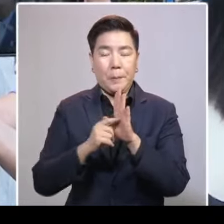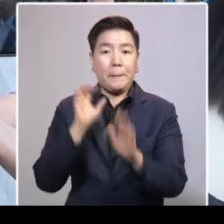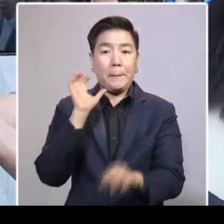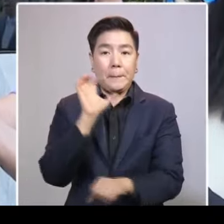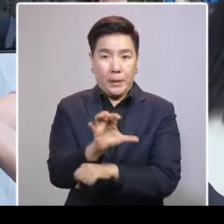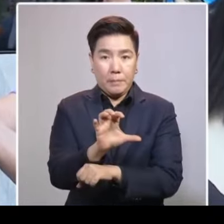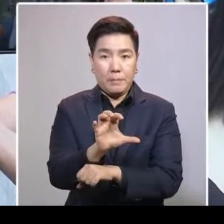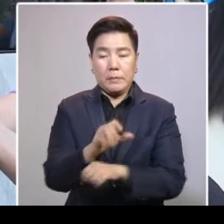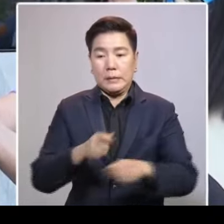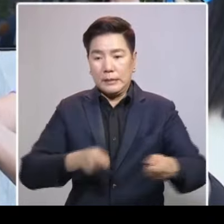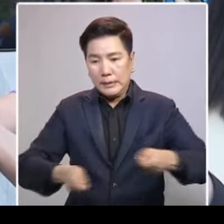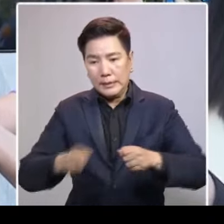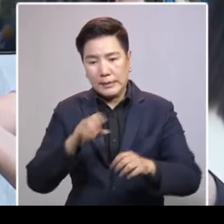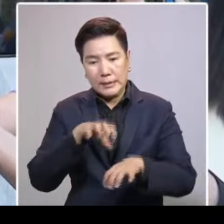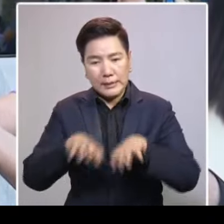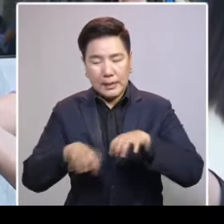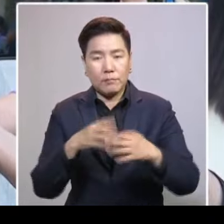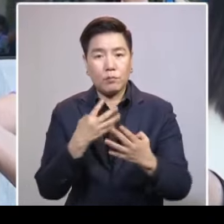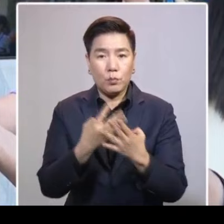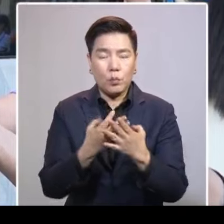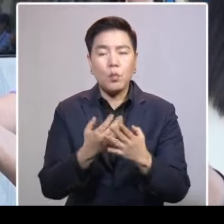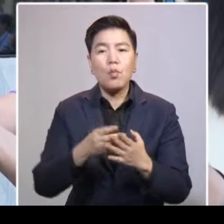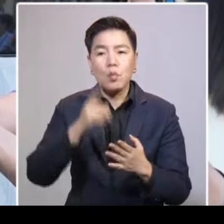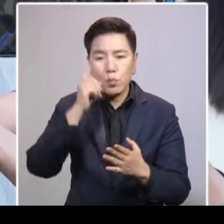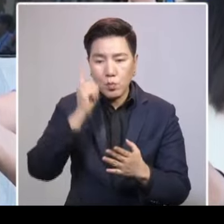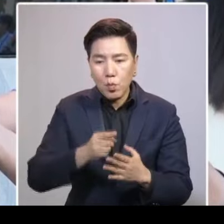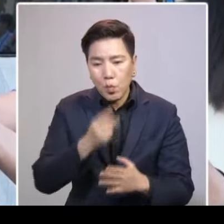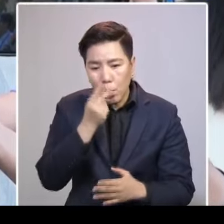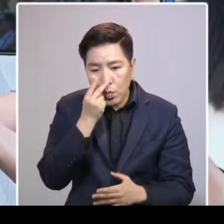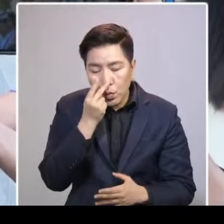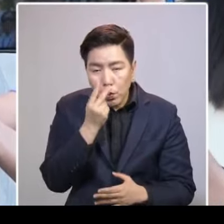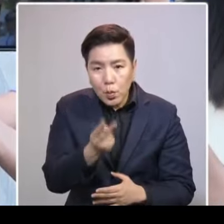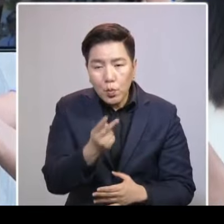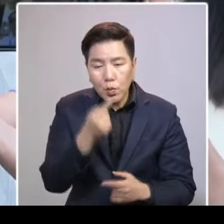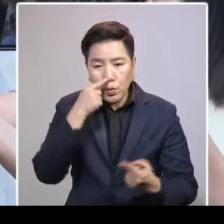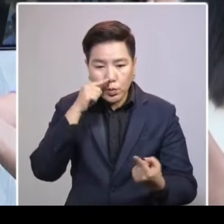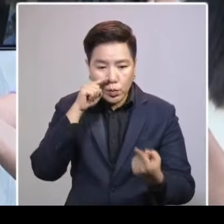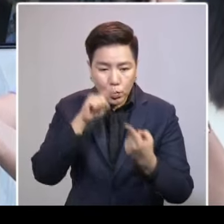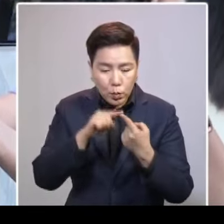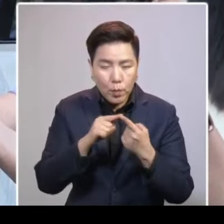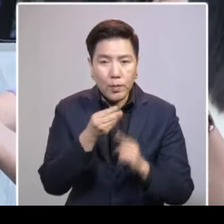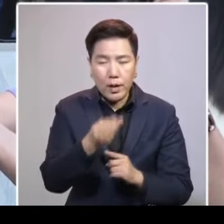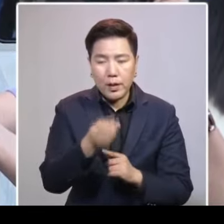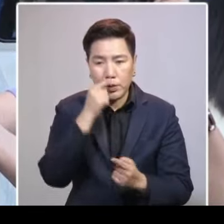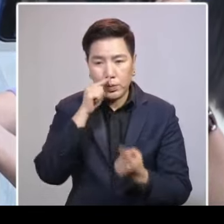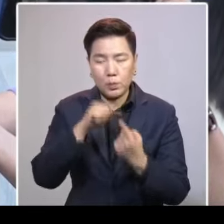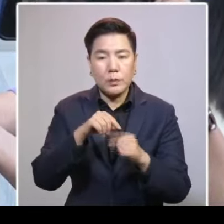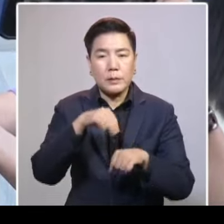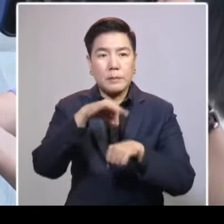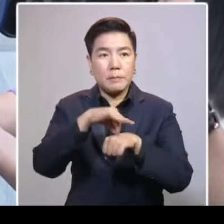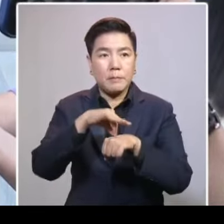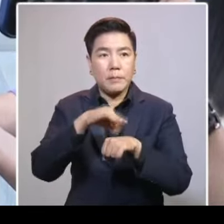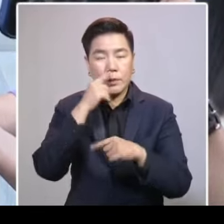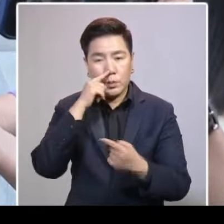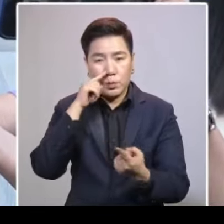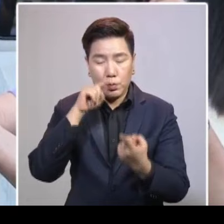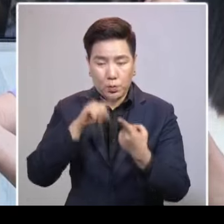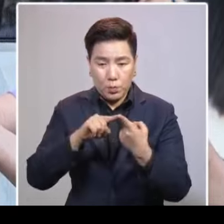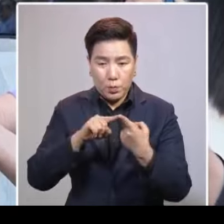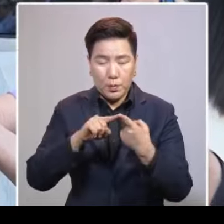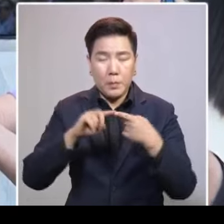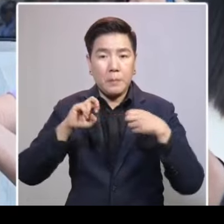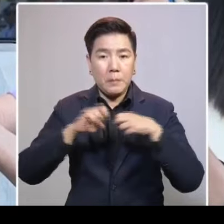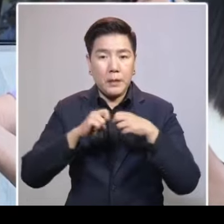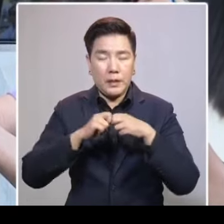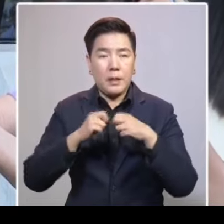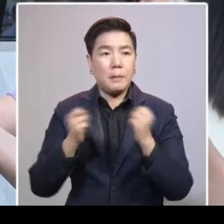การบริหารโทษก็ควรจะดูให้เหมาะสมกับสถานะและเหมาะสมกับปัญห